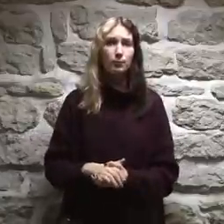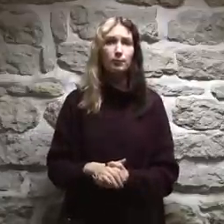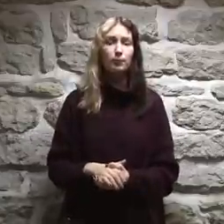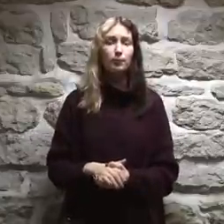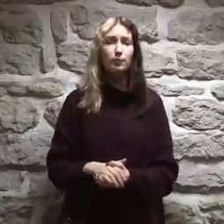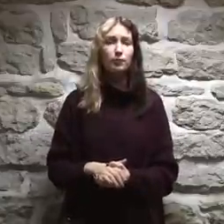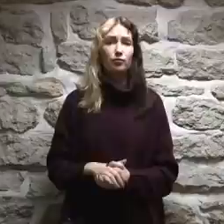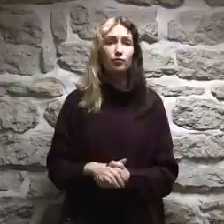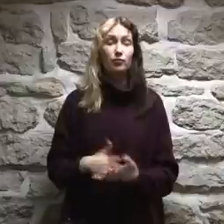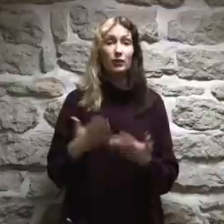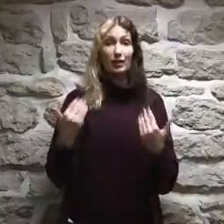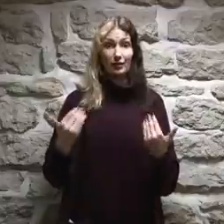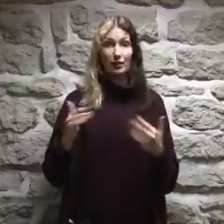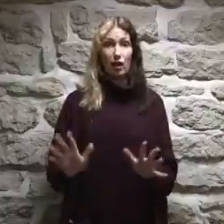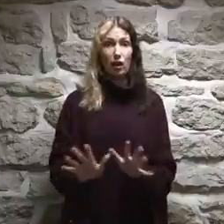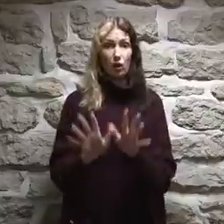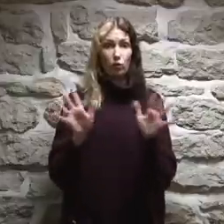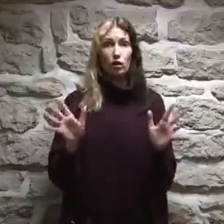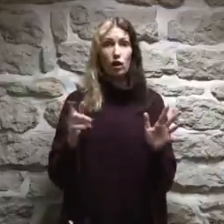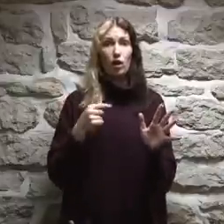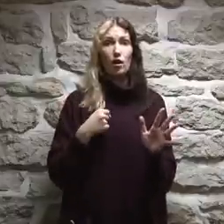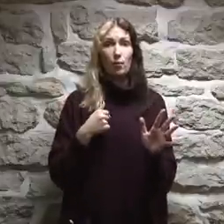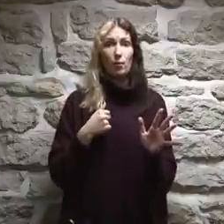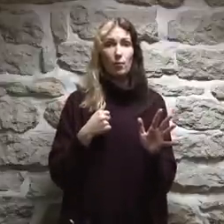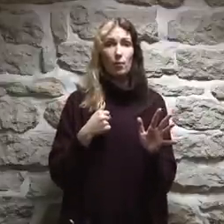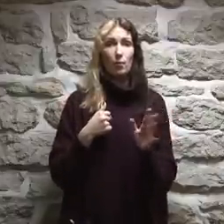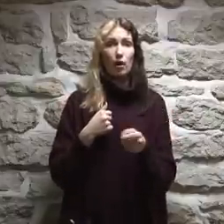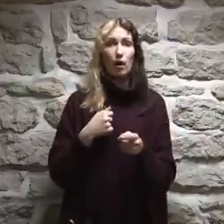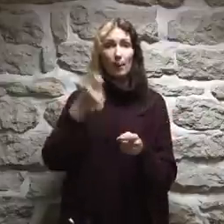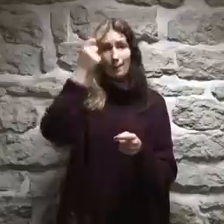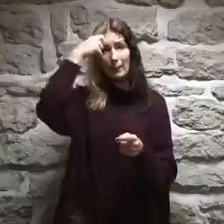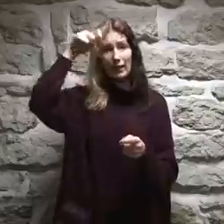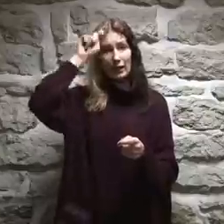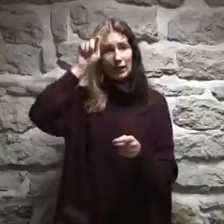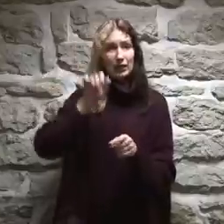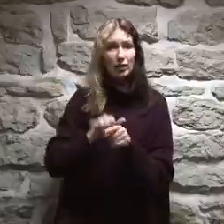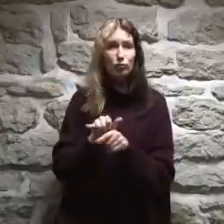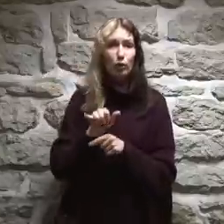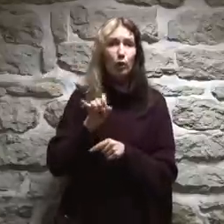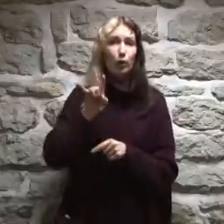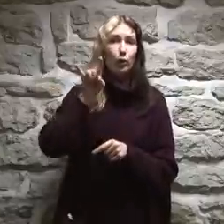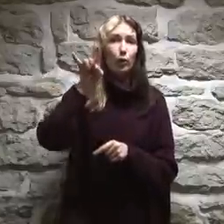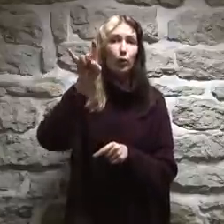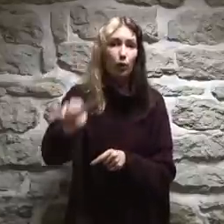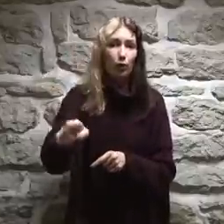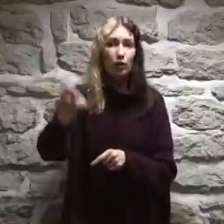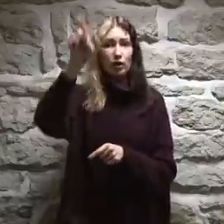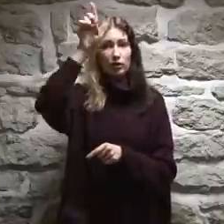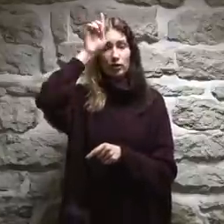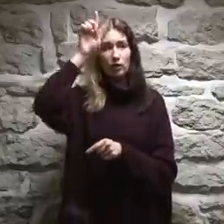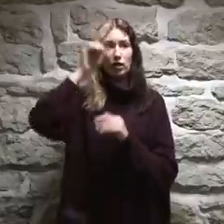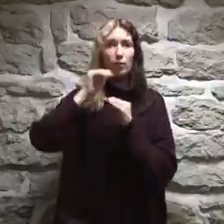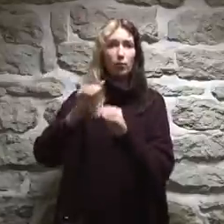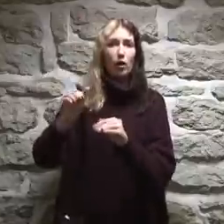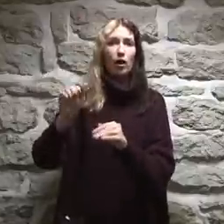Täna pärastlõunal ma lendan siis Berliini, kus mul on kohtumine Saksamaa liidukantsleri